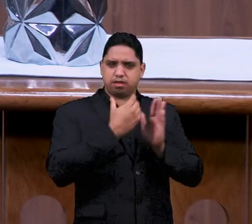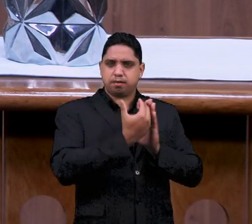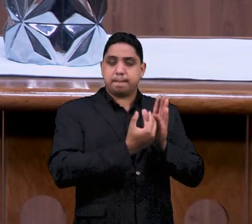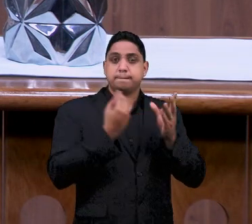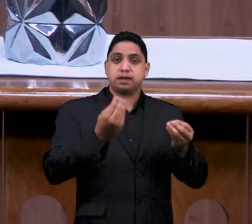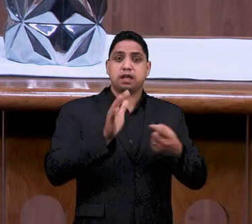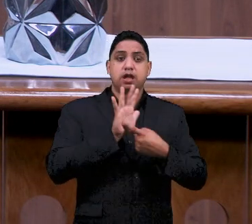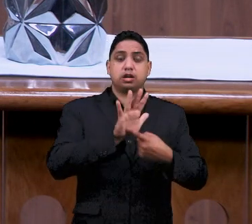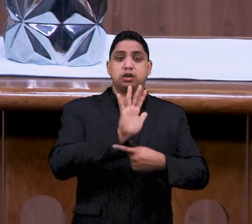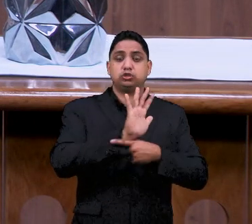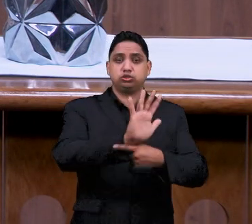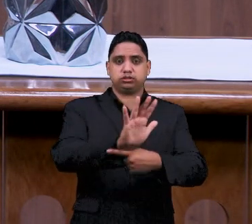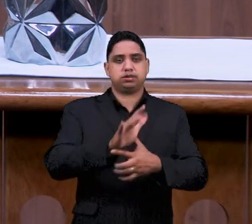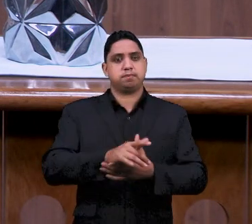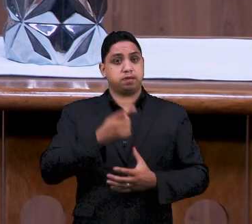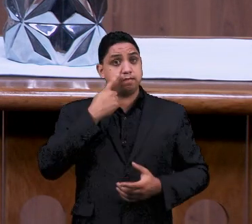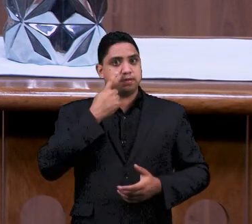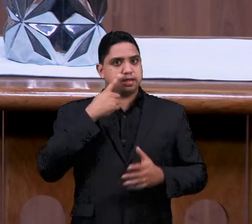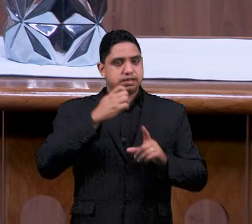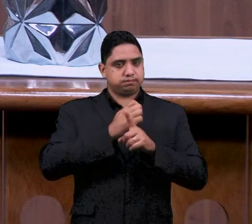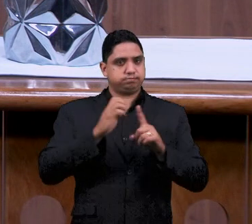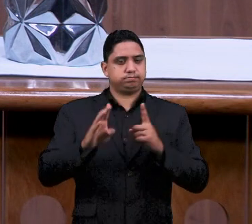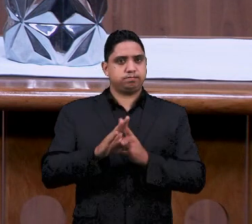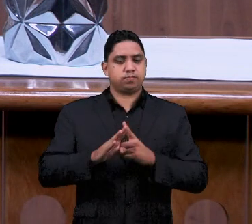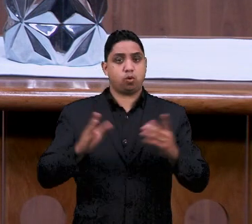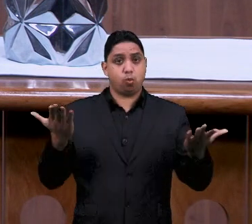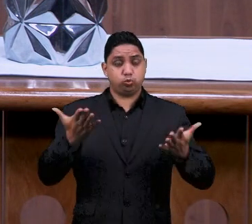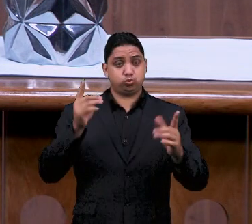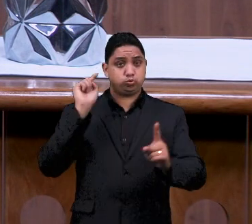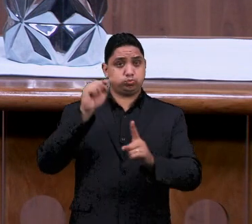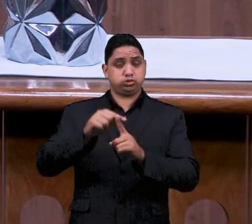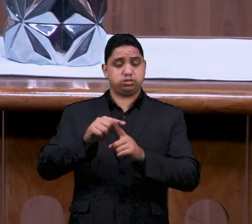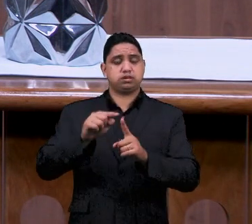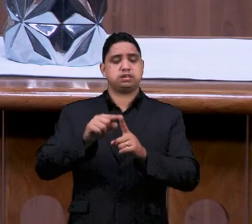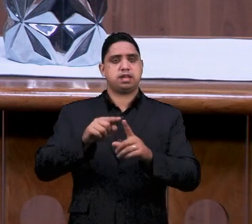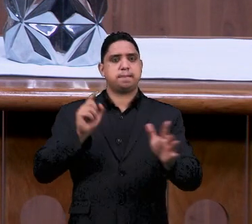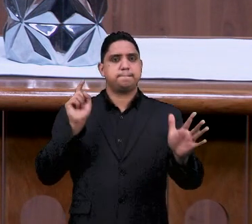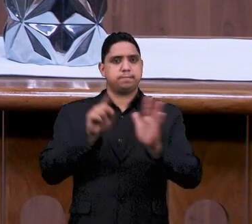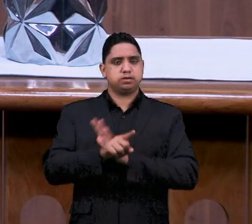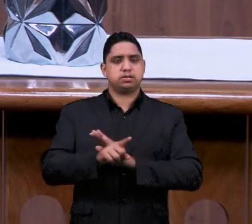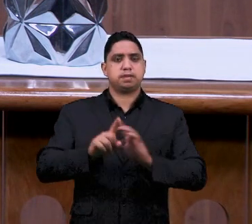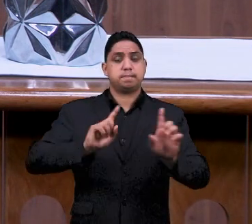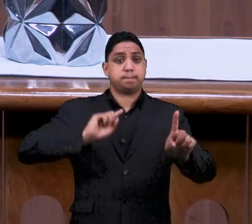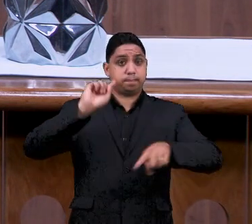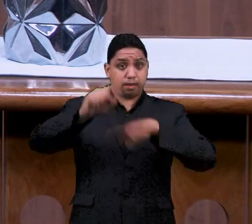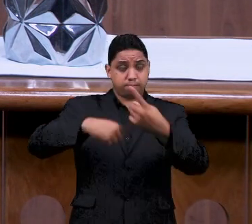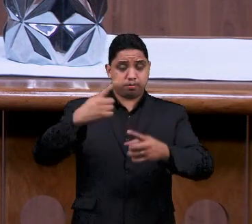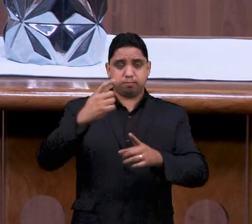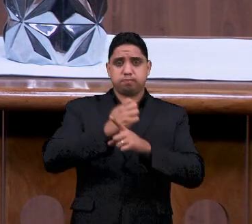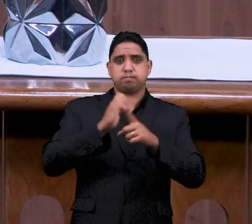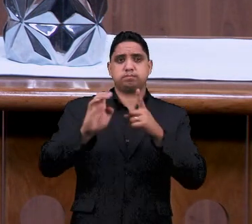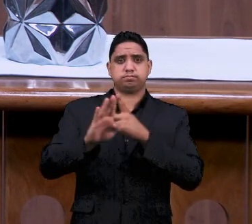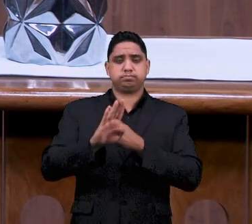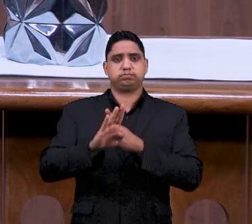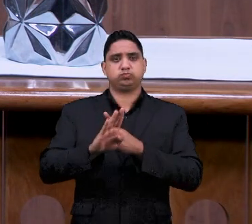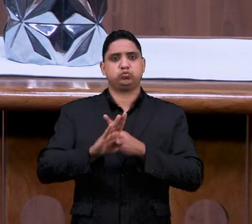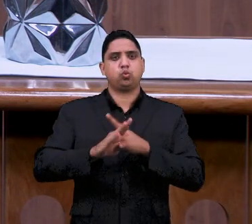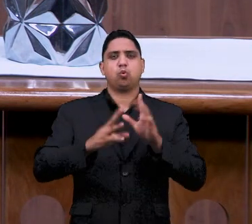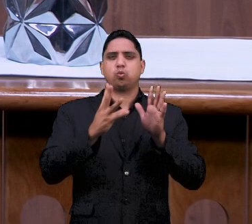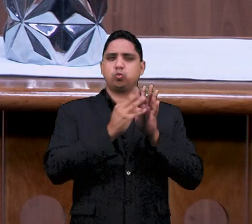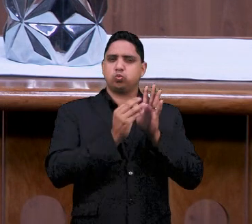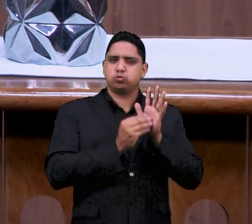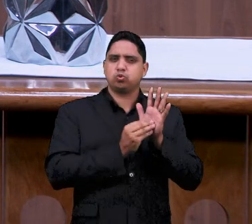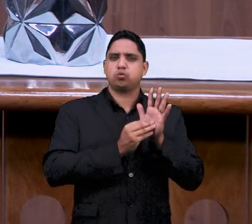biblique dominicale a apporté comme question, la prochaine école biblique dominicale, un contenu